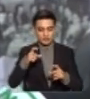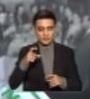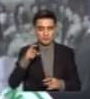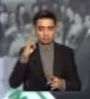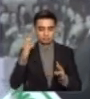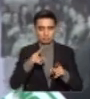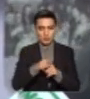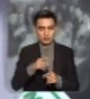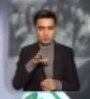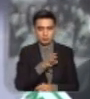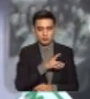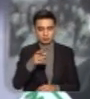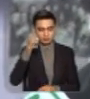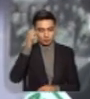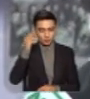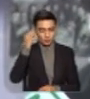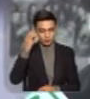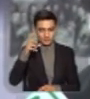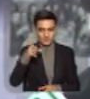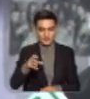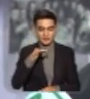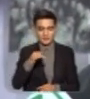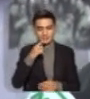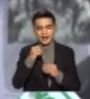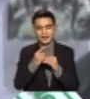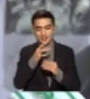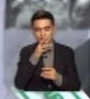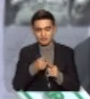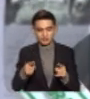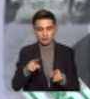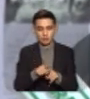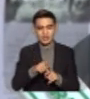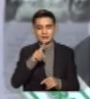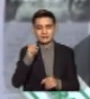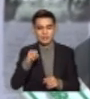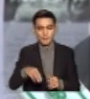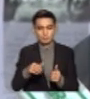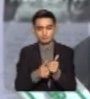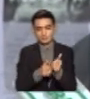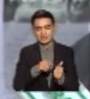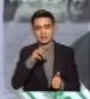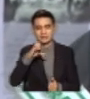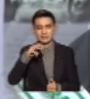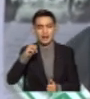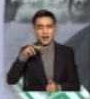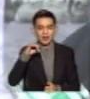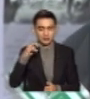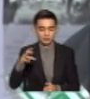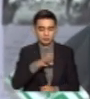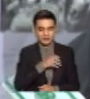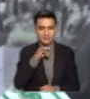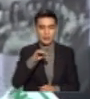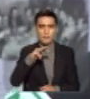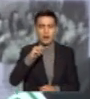Турар Рыскулов был очень одаренным человеком. На протяжении 11 лет он был заместителем Сталина. Потом написал Конституцию Монголии и